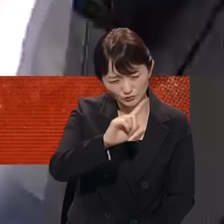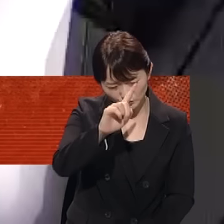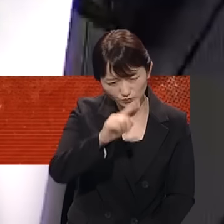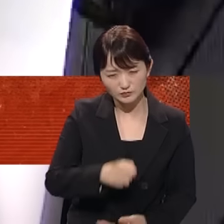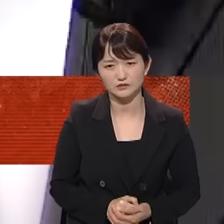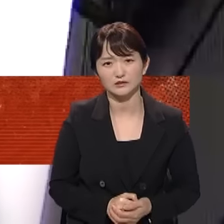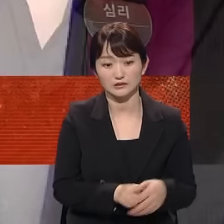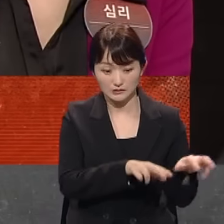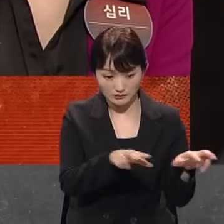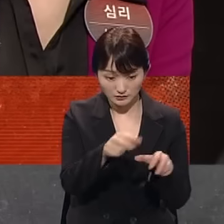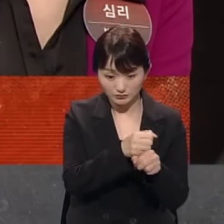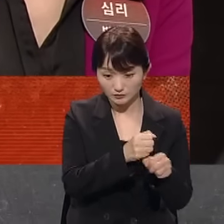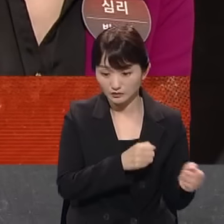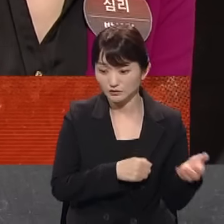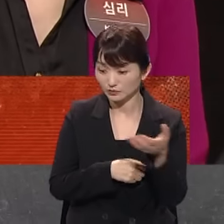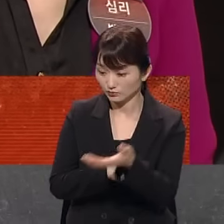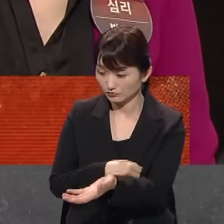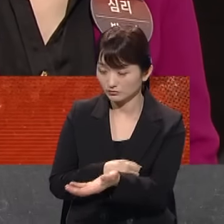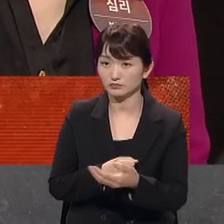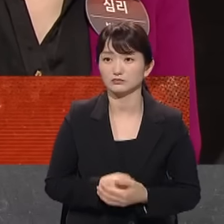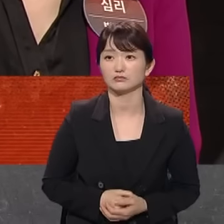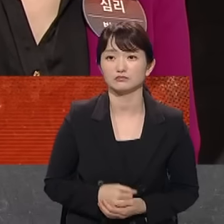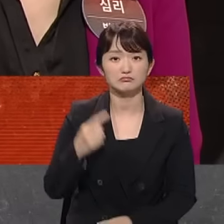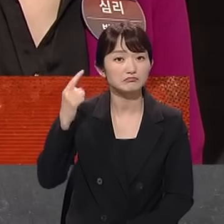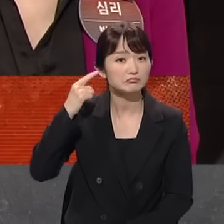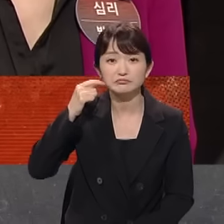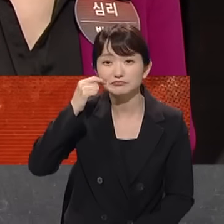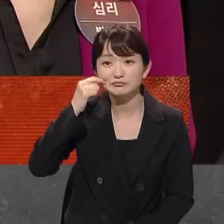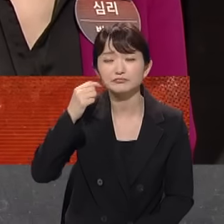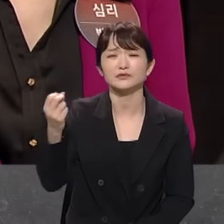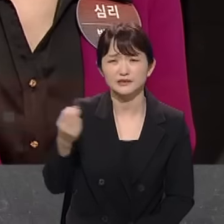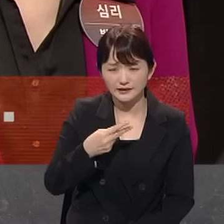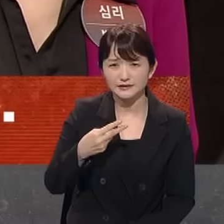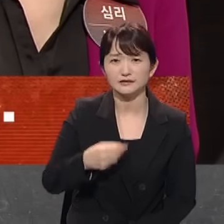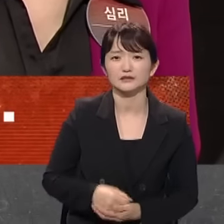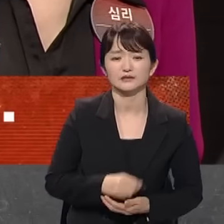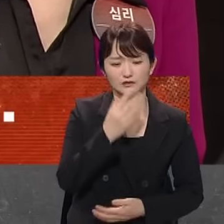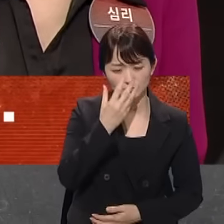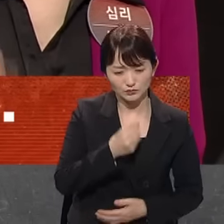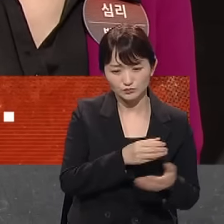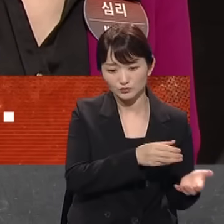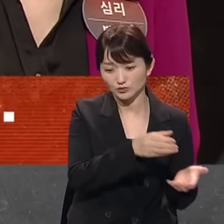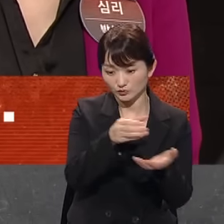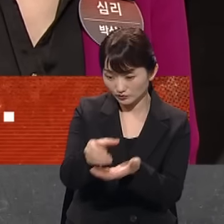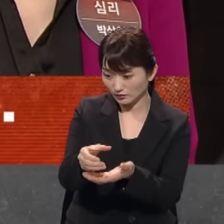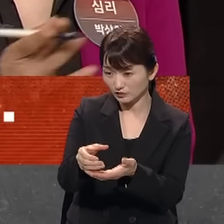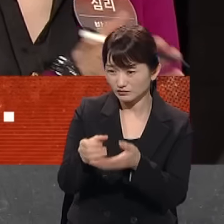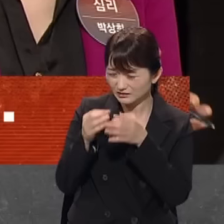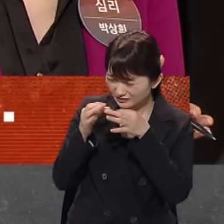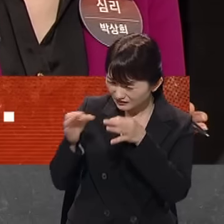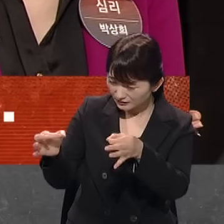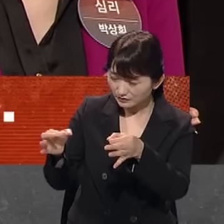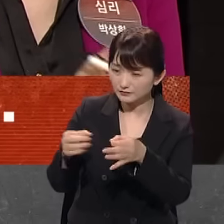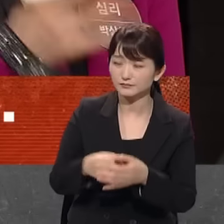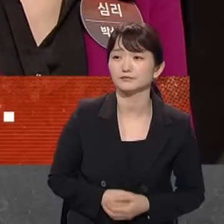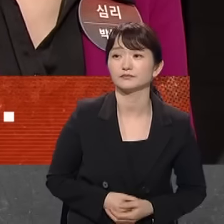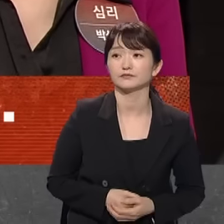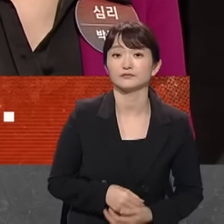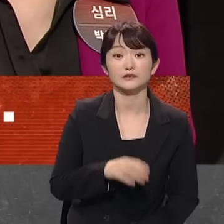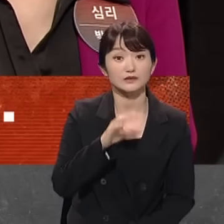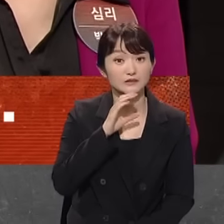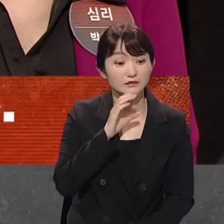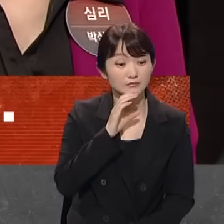음료 나왔습니다 이렇게 얘기를 했어요. 그런데도 못 들으시는 것 같아서 또 한번 음료 나왔습니다 이렇게 크게 얘기를 했어요. 우리 카페에 가면 그렇게